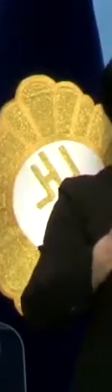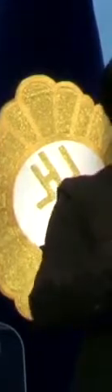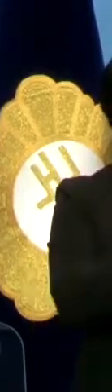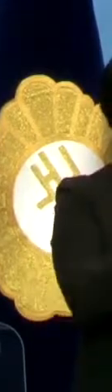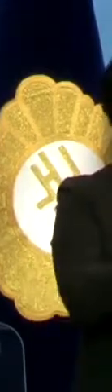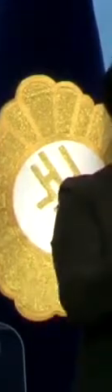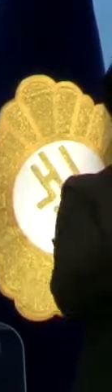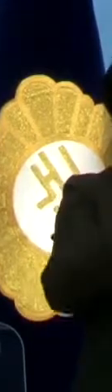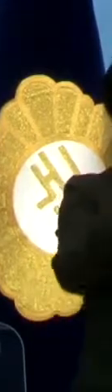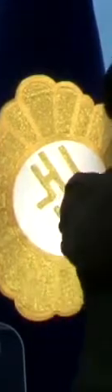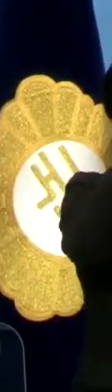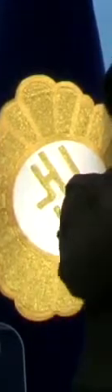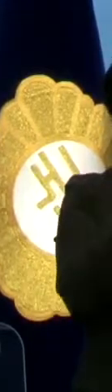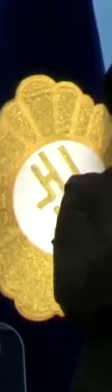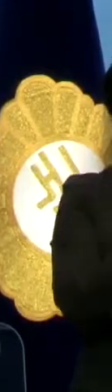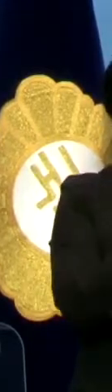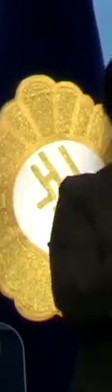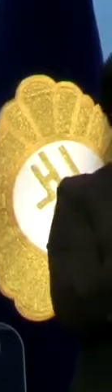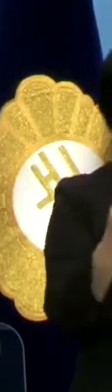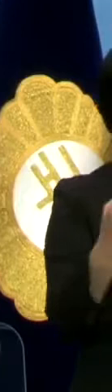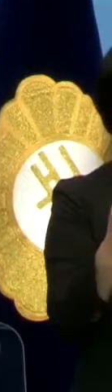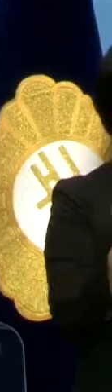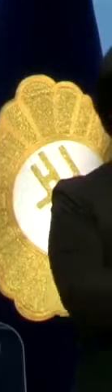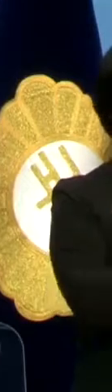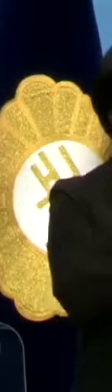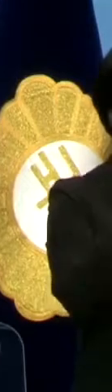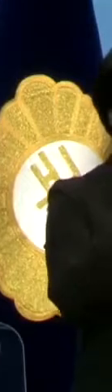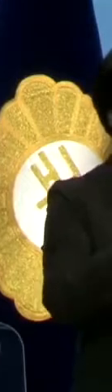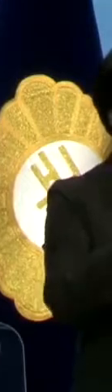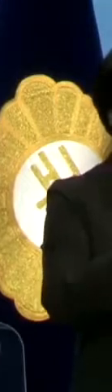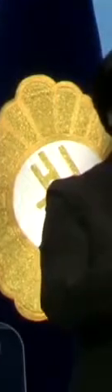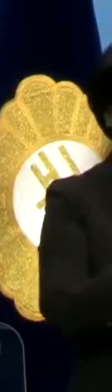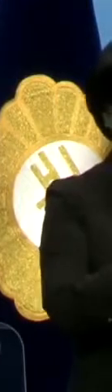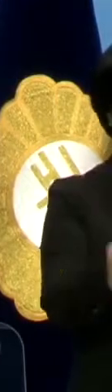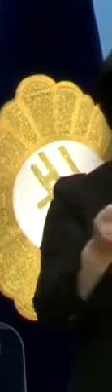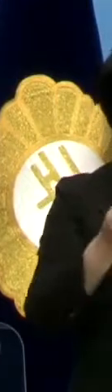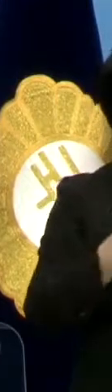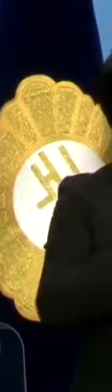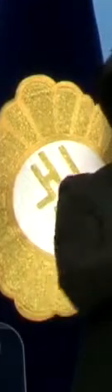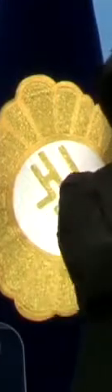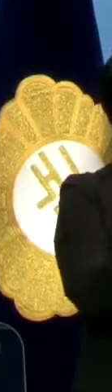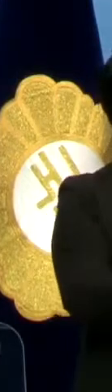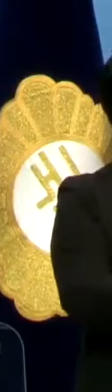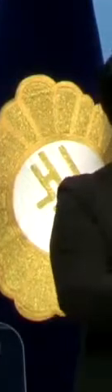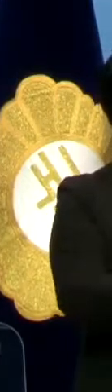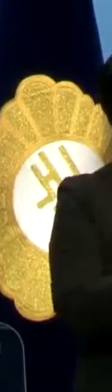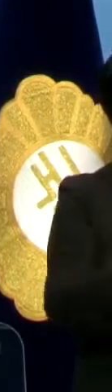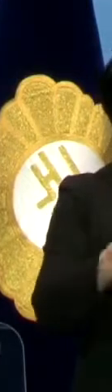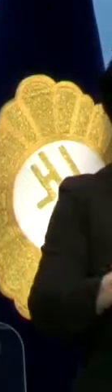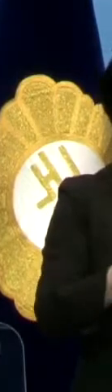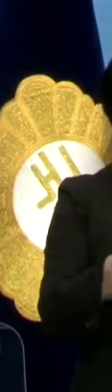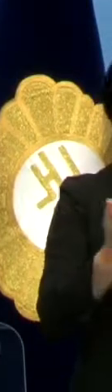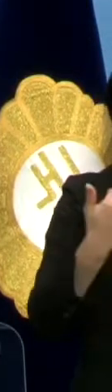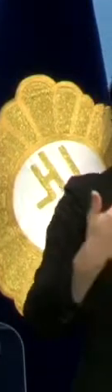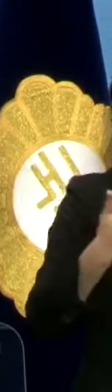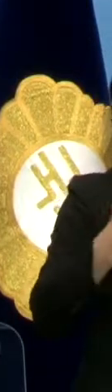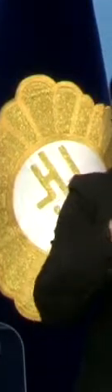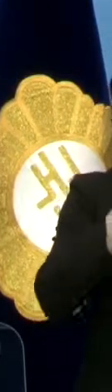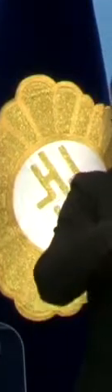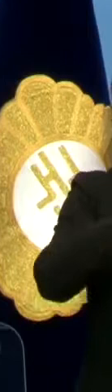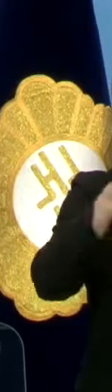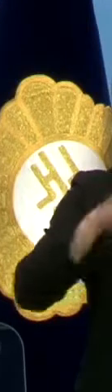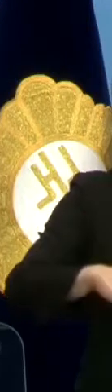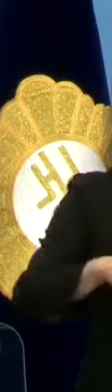또 다른 경찰법 개정안을 논의한 뒤 함께 의결하기로 한 것입니다. 그런데 방금 전 저를